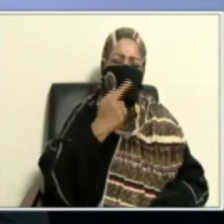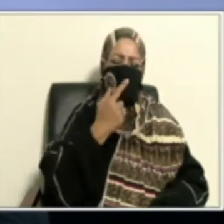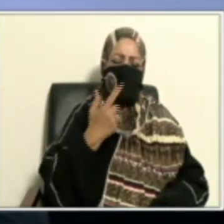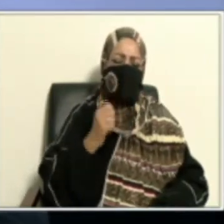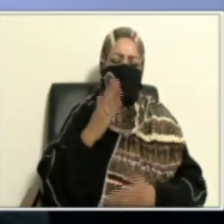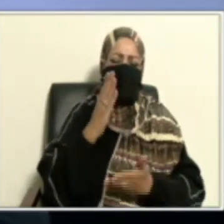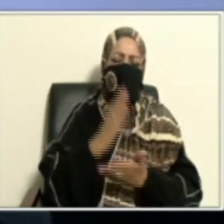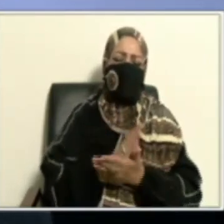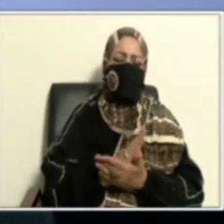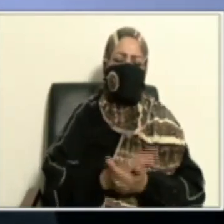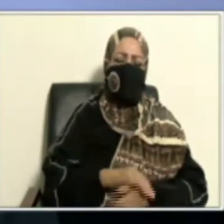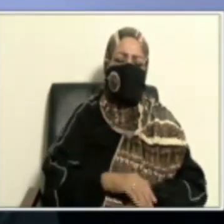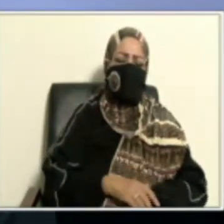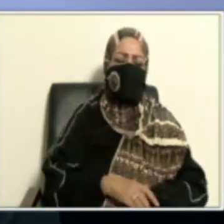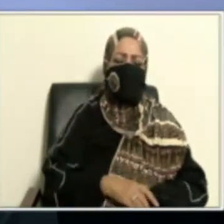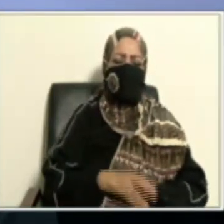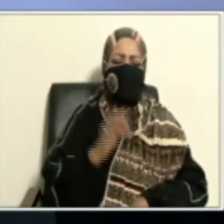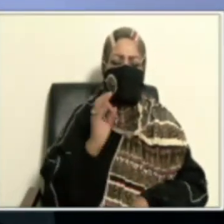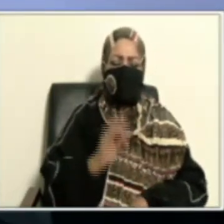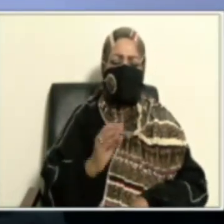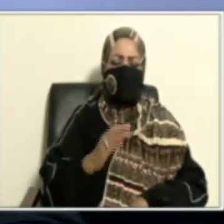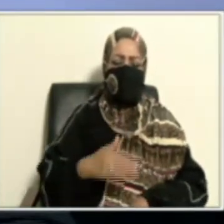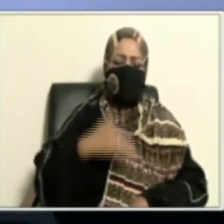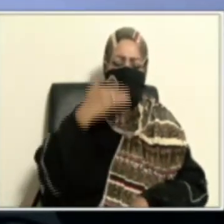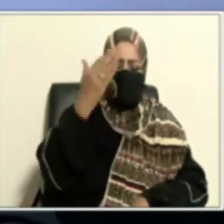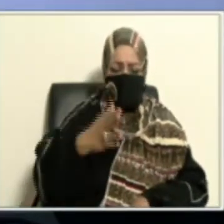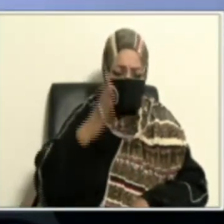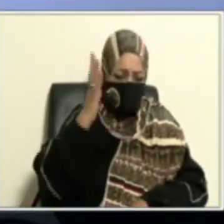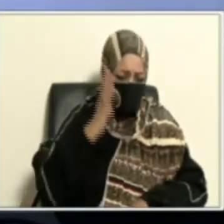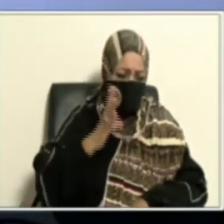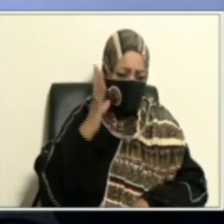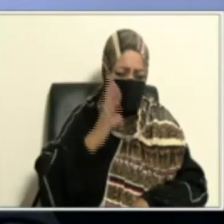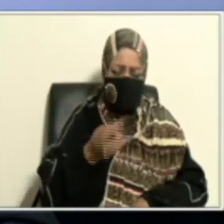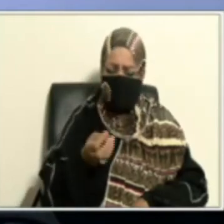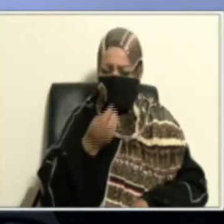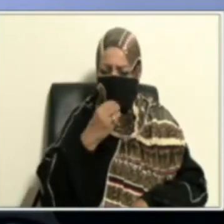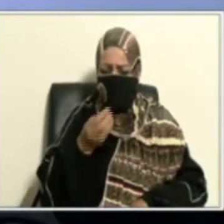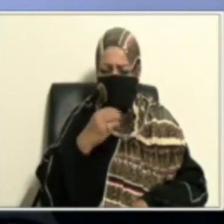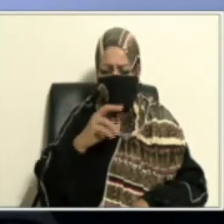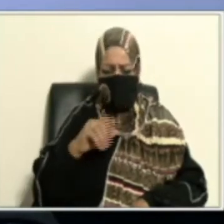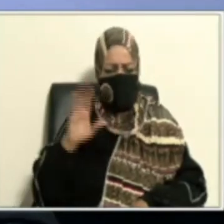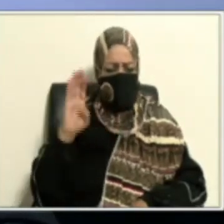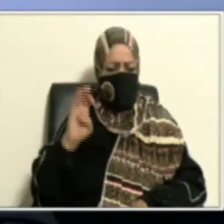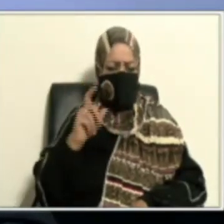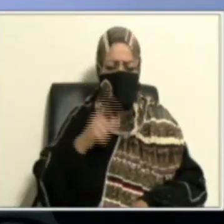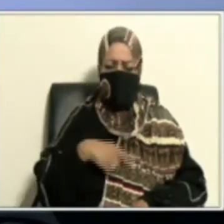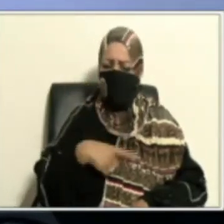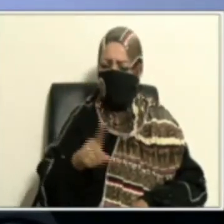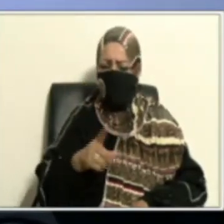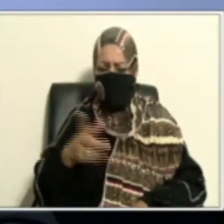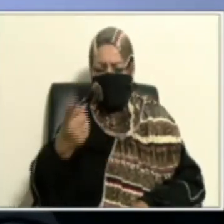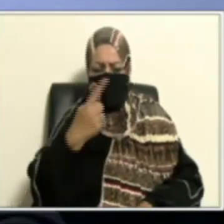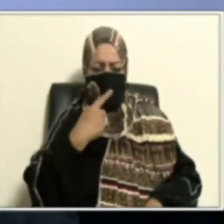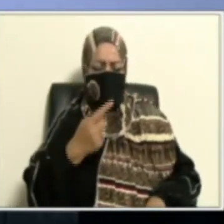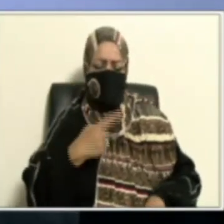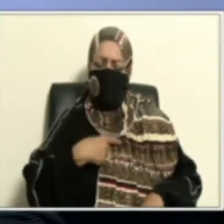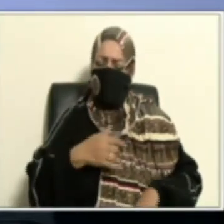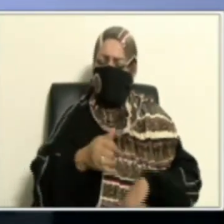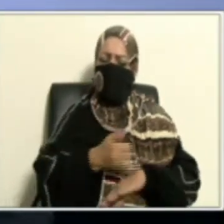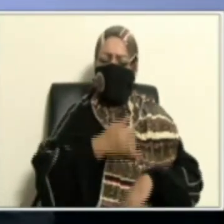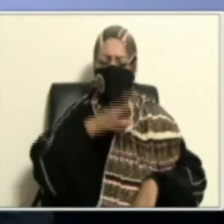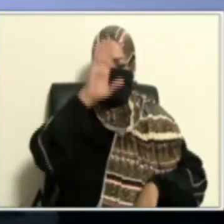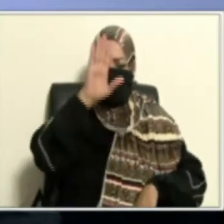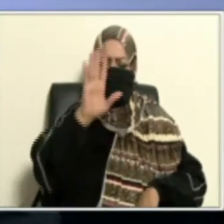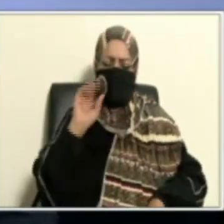في مذهبنا وفي أغلب المذاهب السنة، أنه لا يوجد أكل معين يبطل الصلاة،